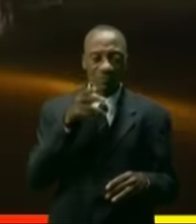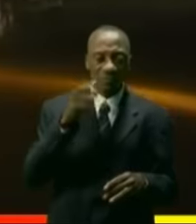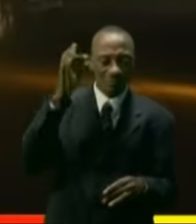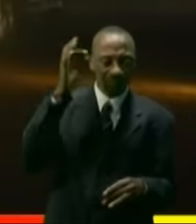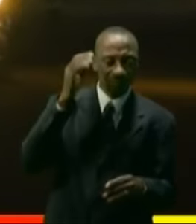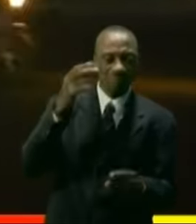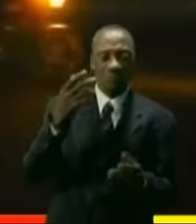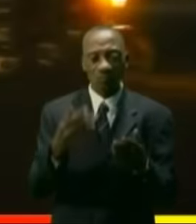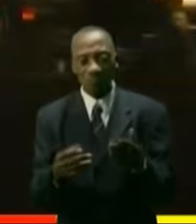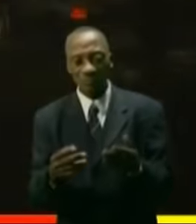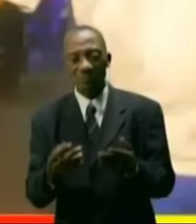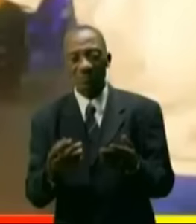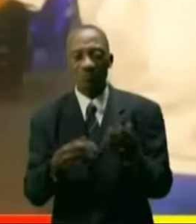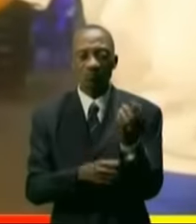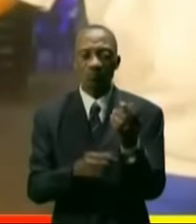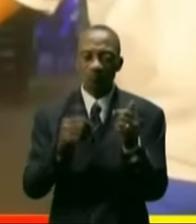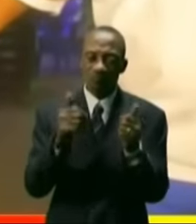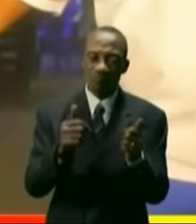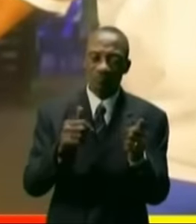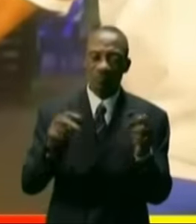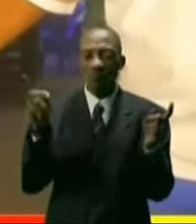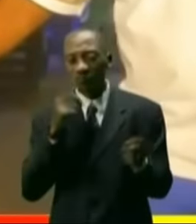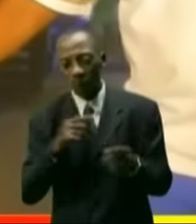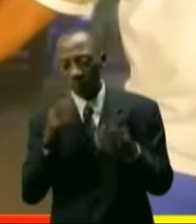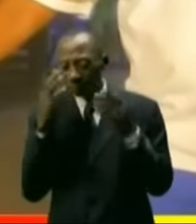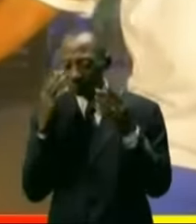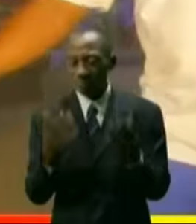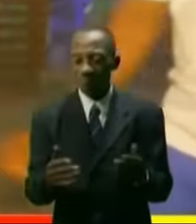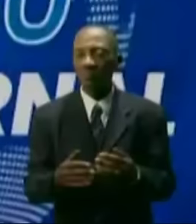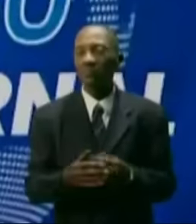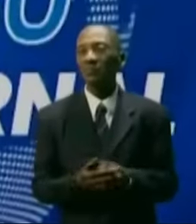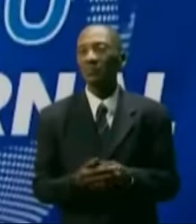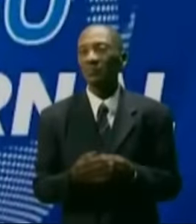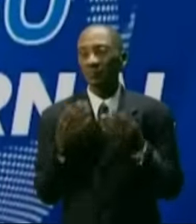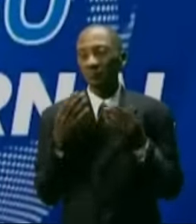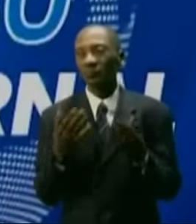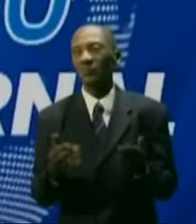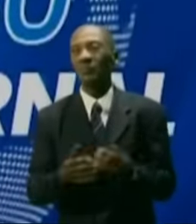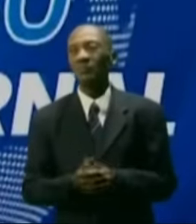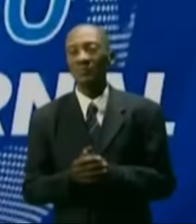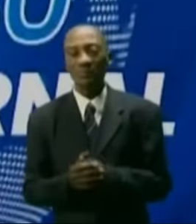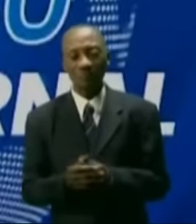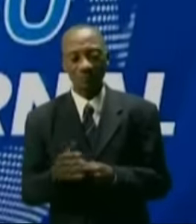libre circulation de personnes et de leurs biens jusqu'au petit matin.